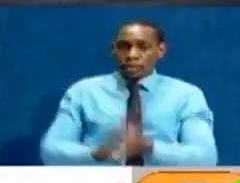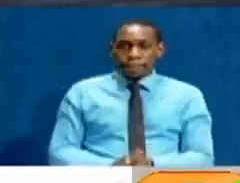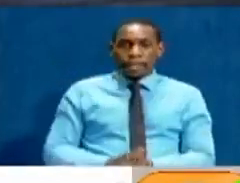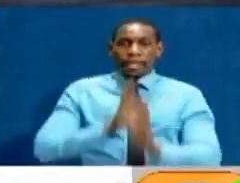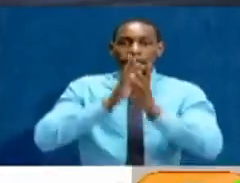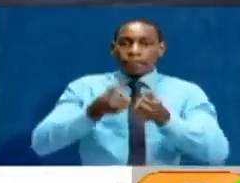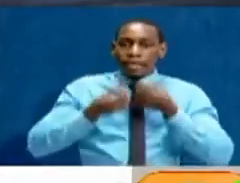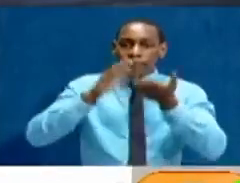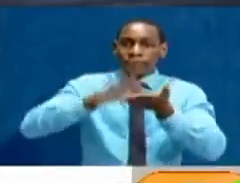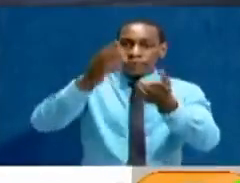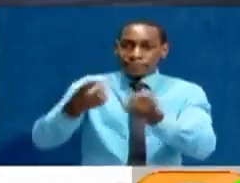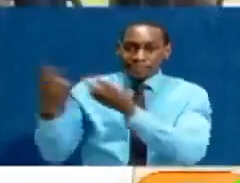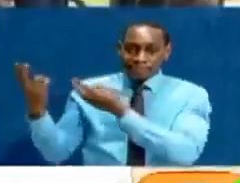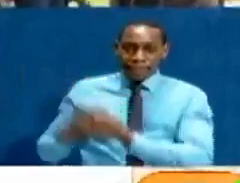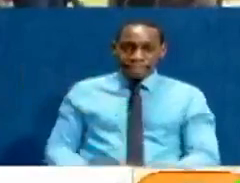Makori Ongechi anasimulia.